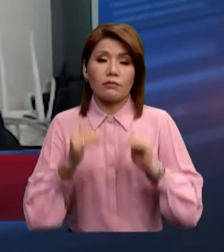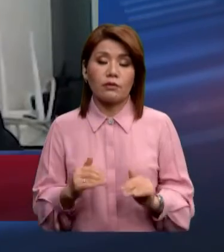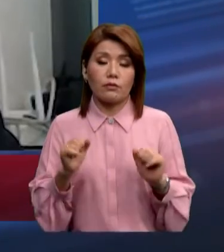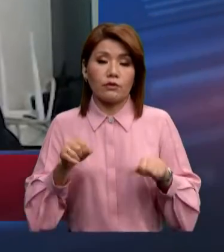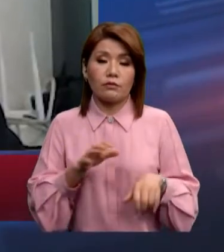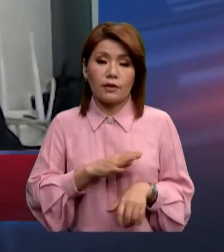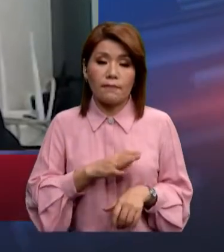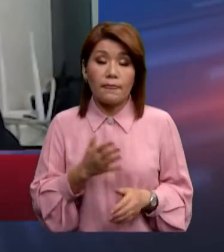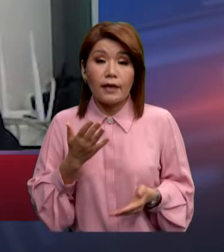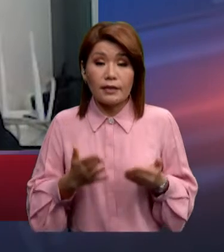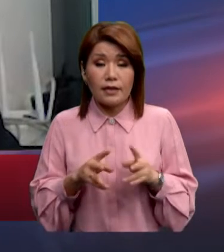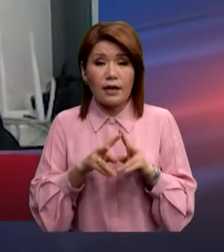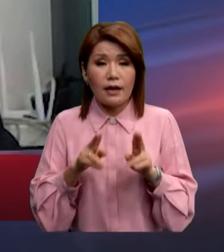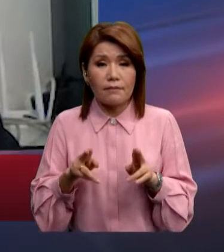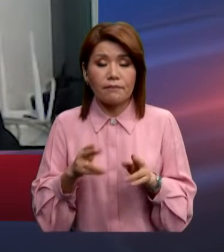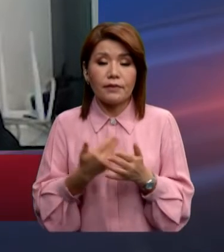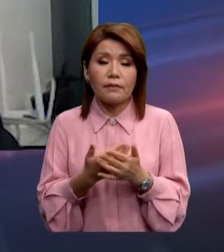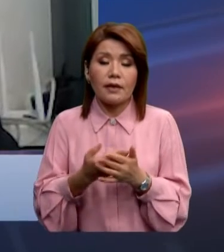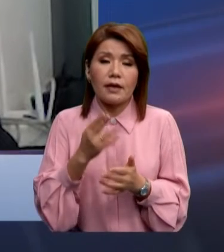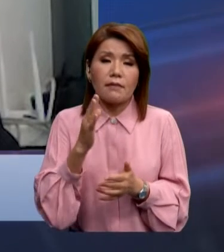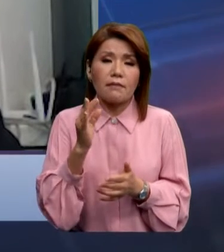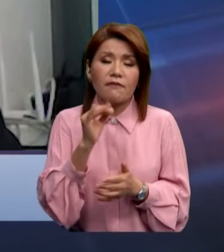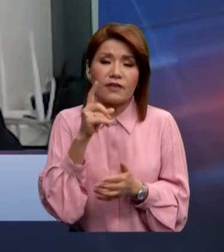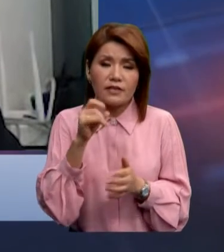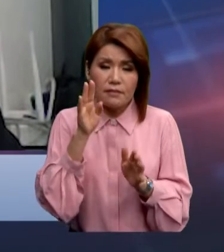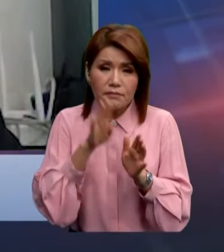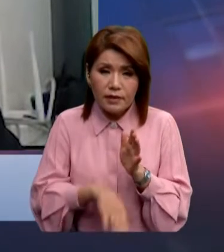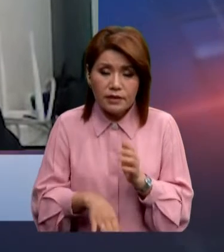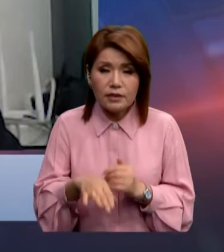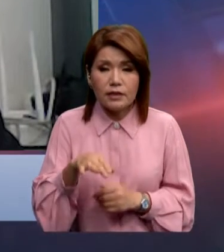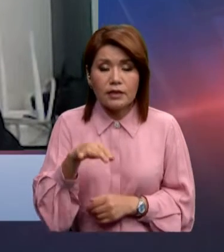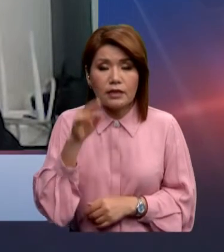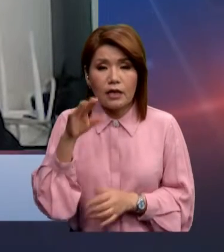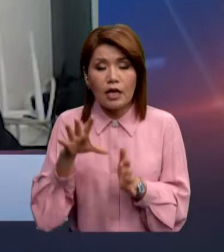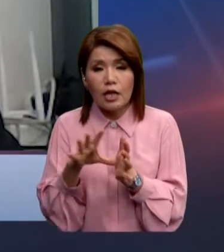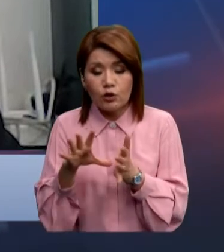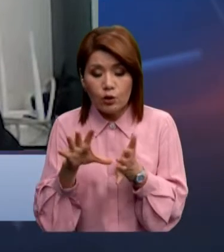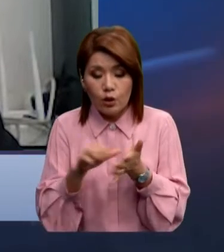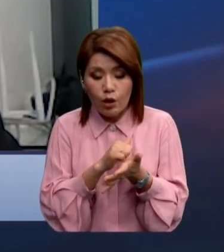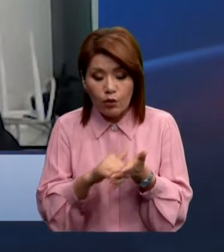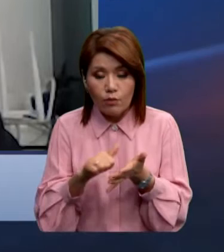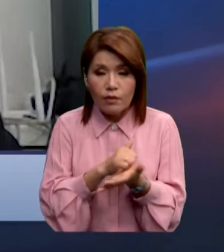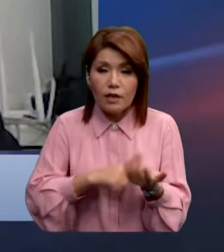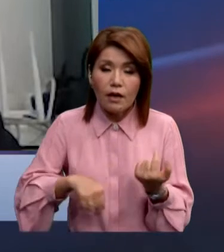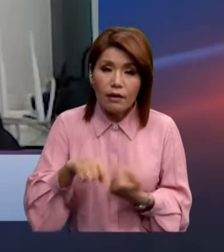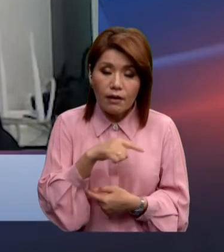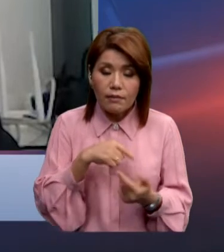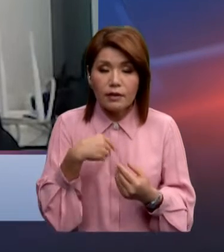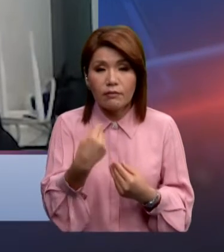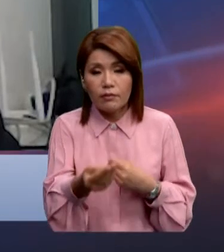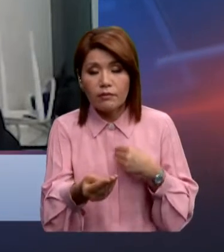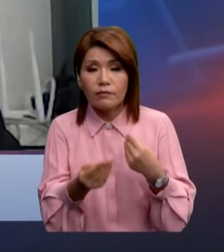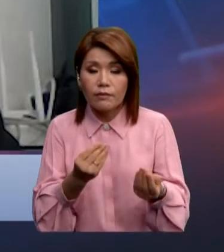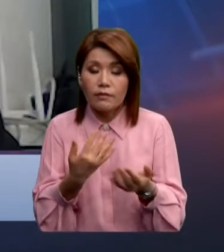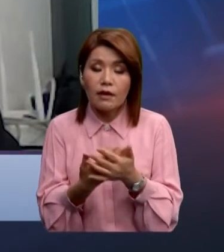Если мы будем двигаться по тому же самому пути, то есть в безвиз с Китаем, электронный документооборот, электронный обмен данными,